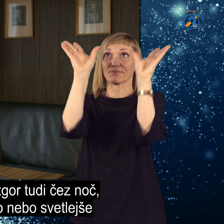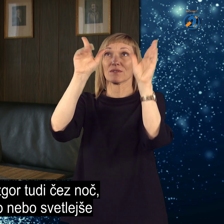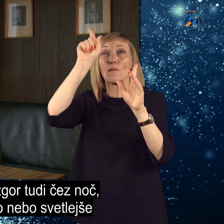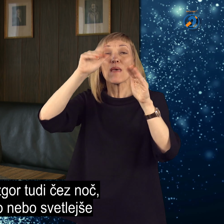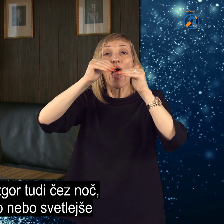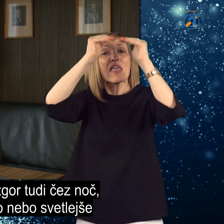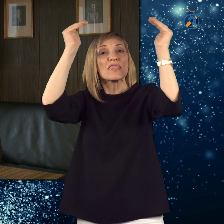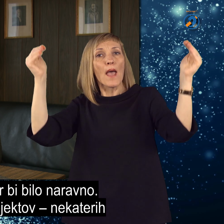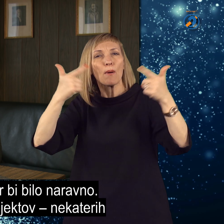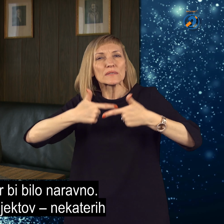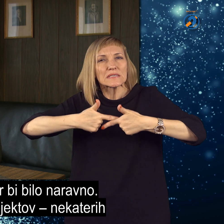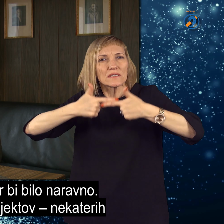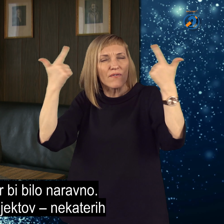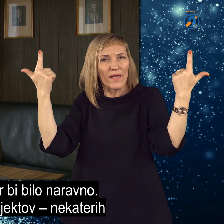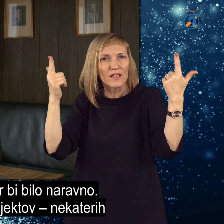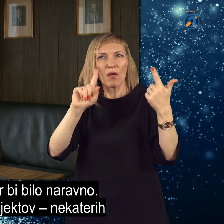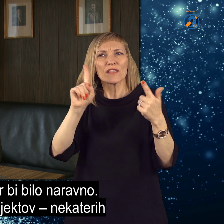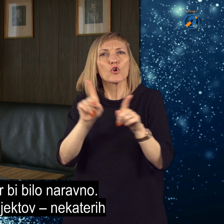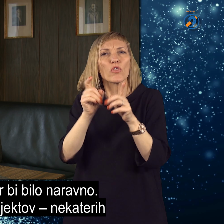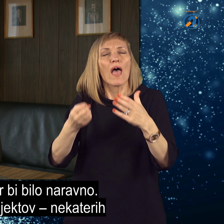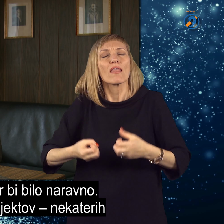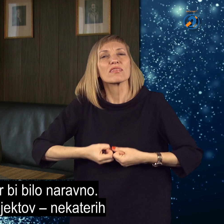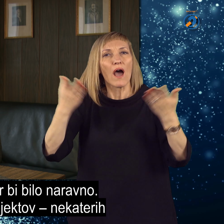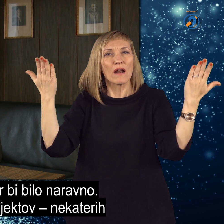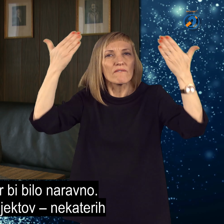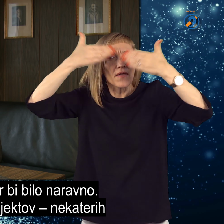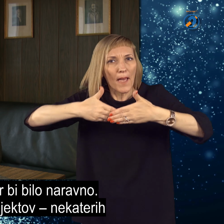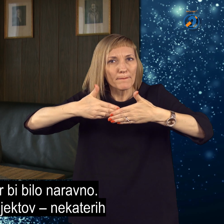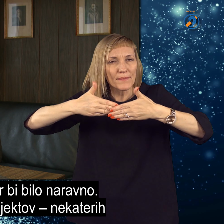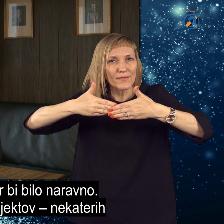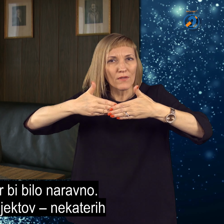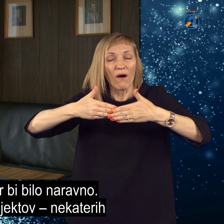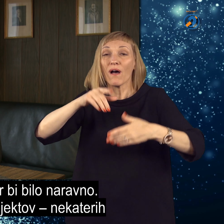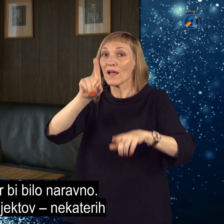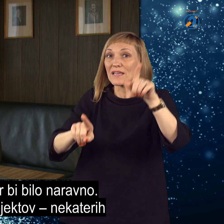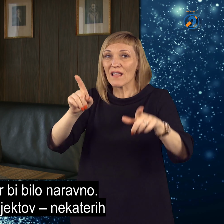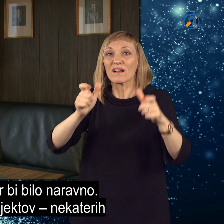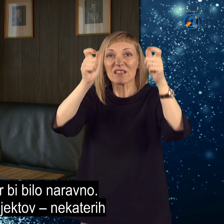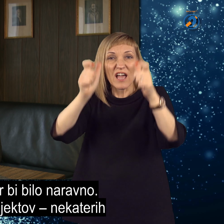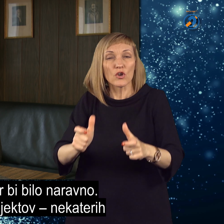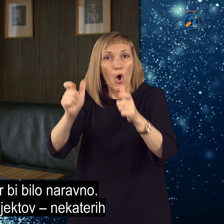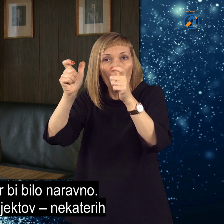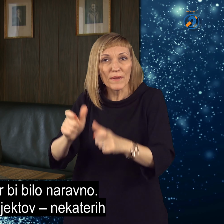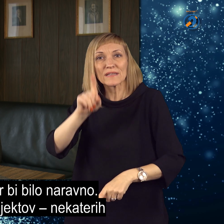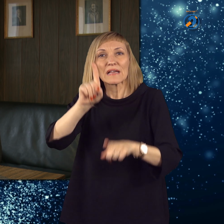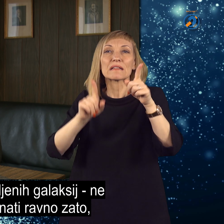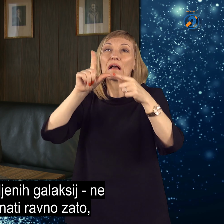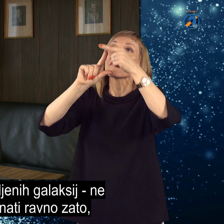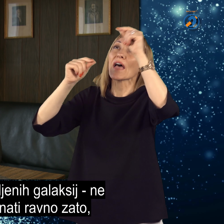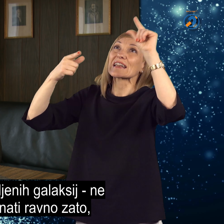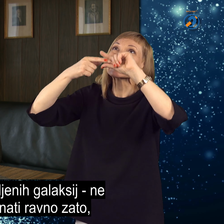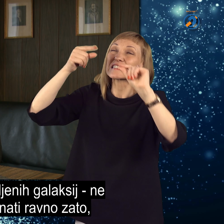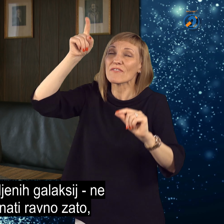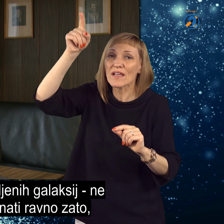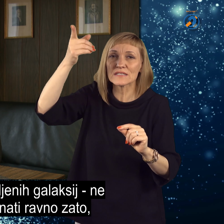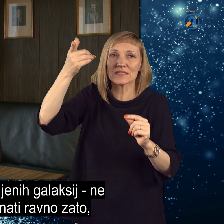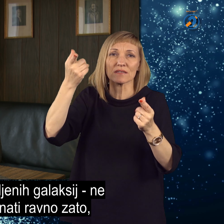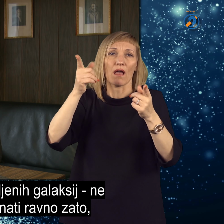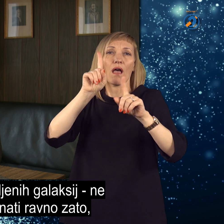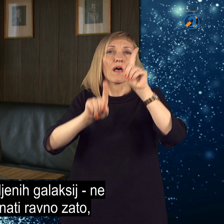svetlejše od tistega, kar bi naravno bilo in nekatere objekte, torej nekatere zvezde ali pa